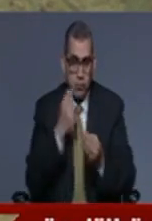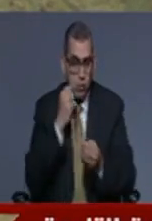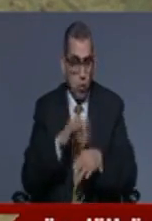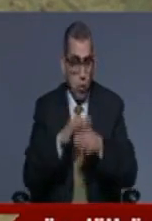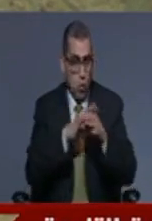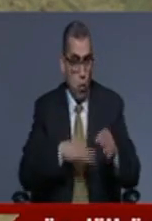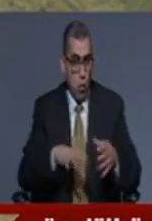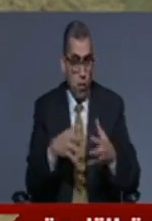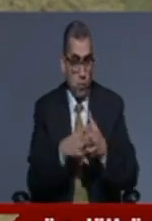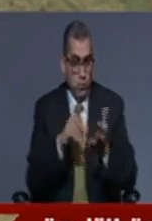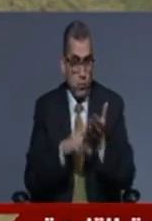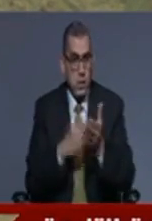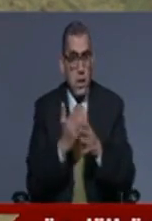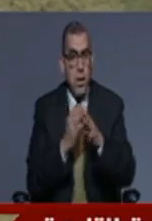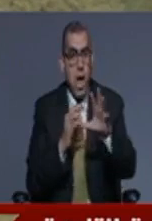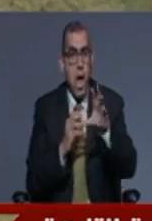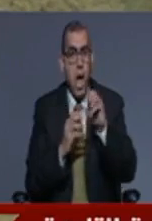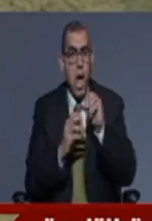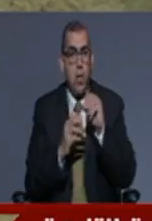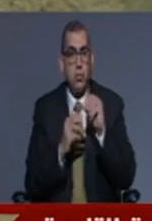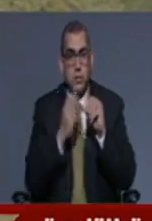أجل